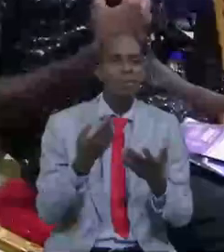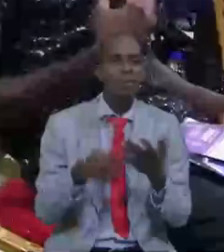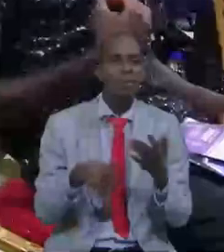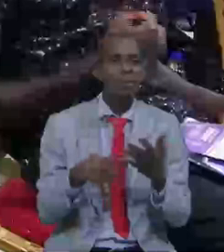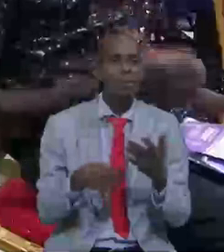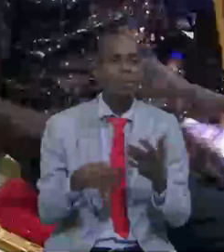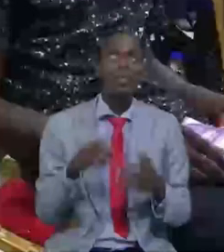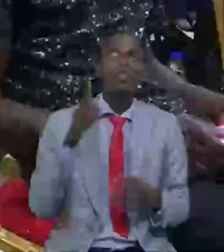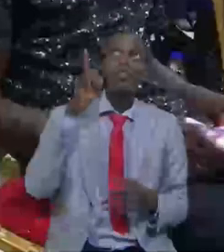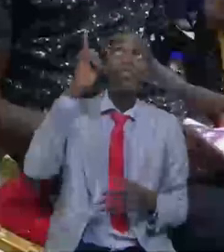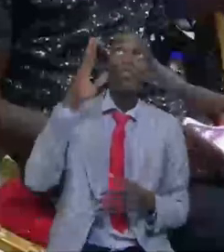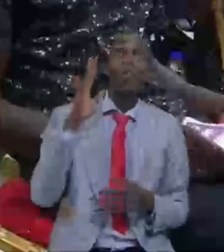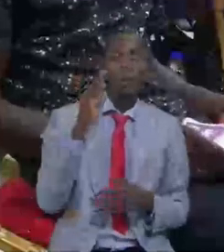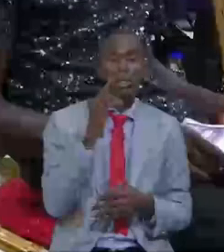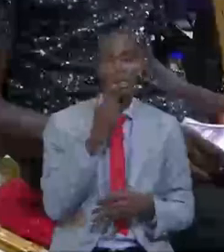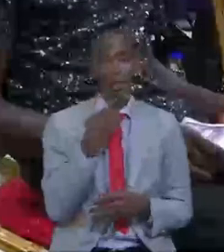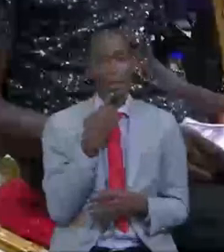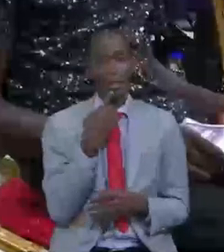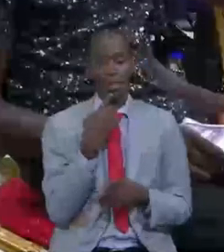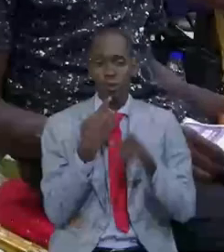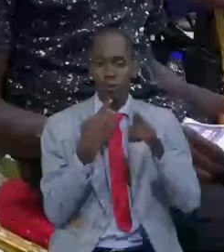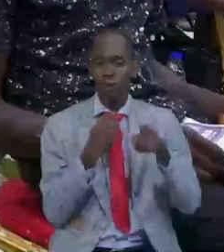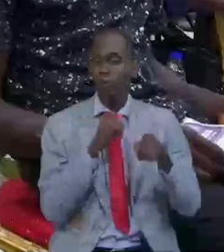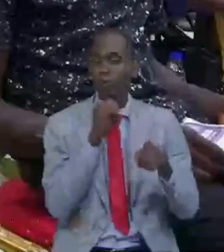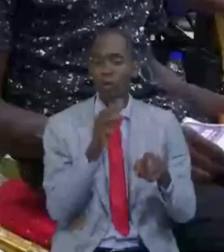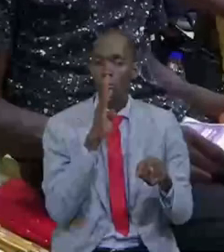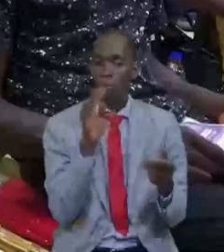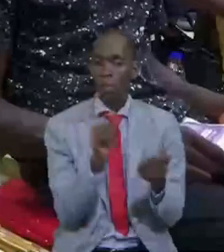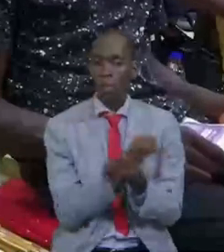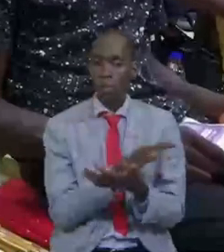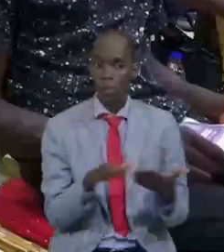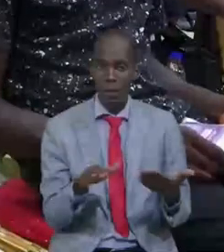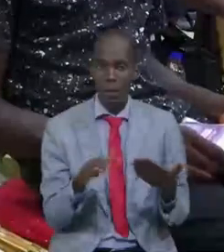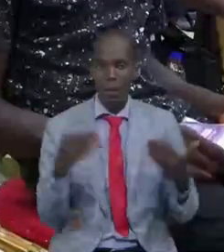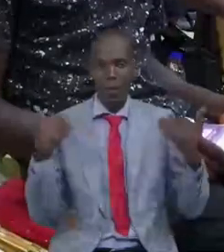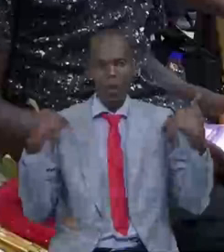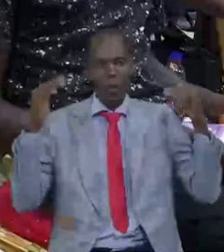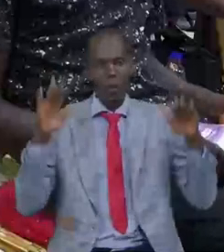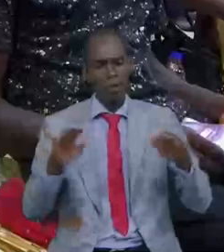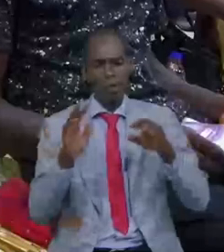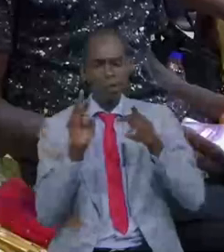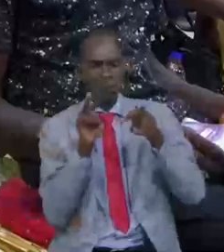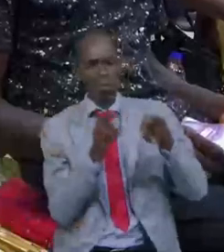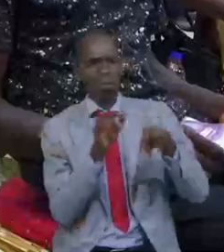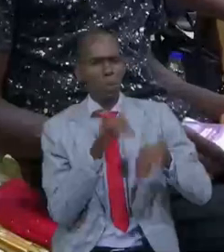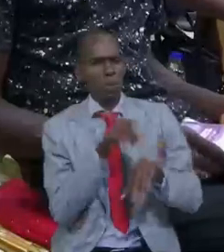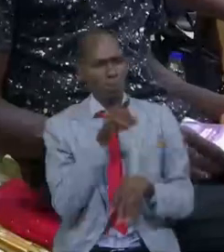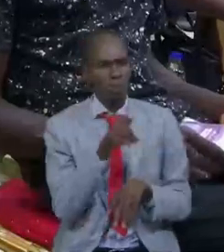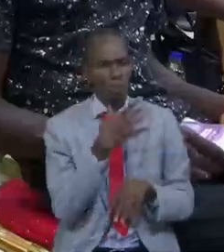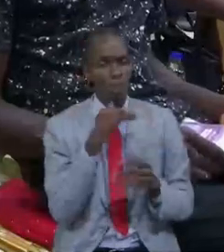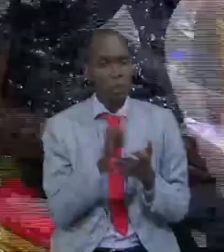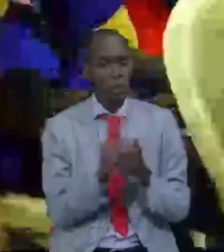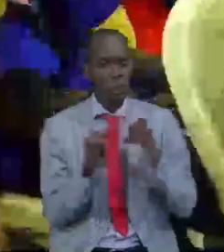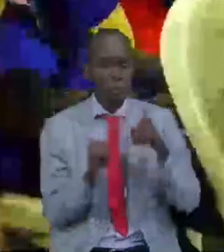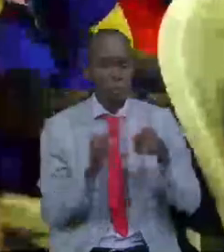Dieu dit que tu ne dois pas périr. Les anges te regardent et disent, toi, tu ne vas pas